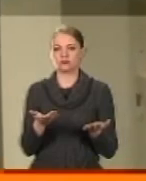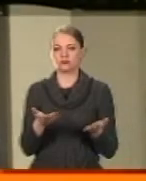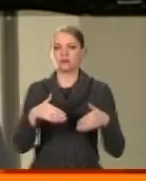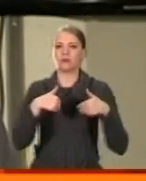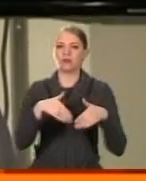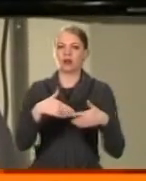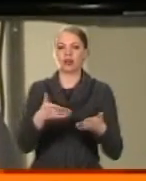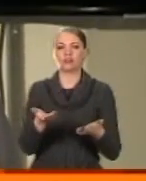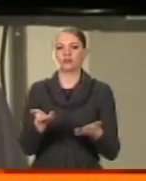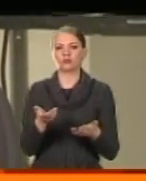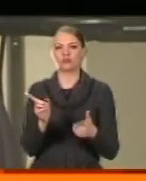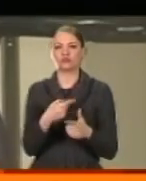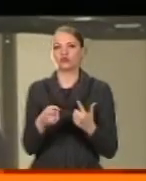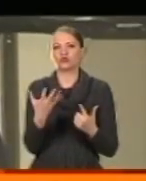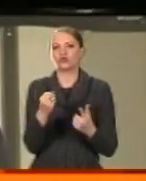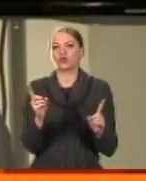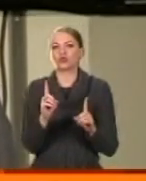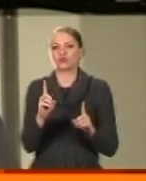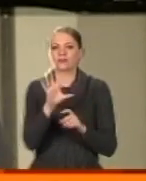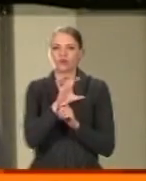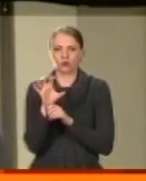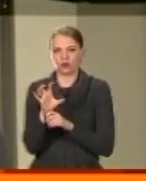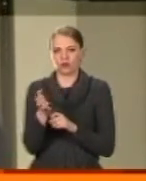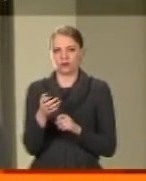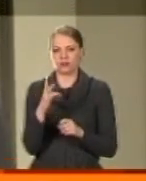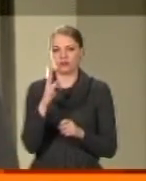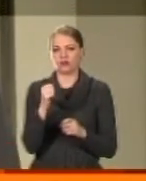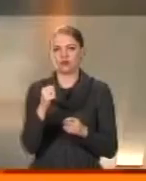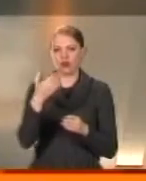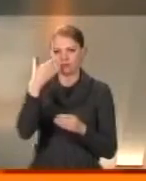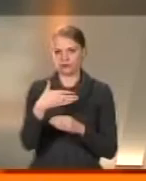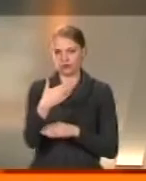якогось параду, так? Чи ще там якісь там фотографії, світлини там на фоні